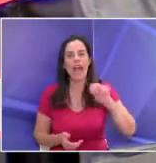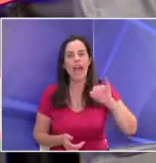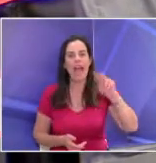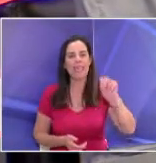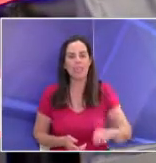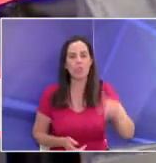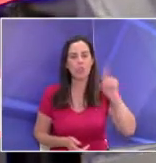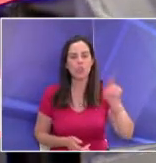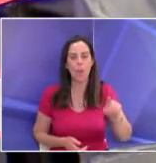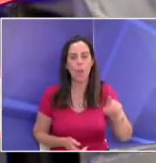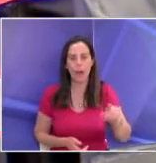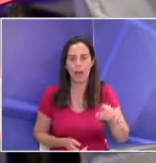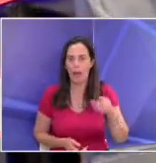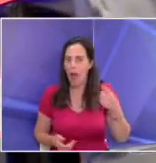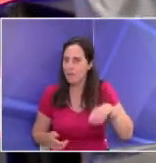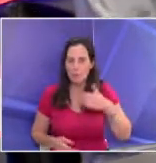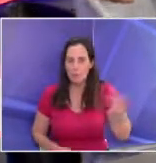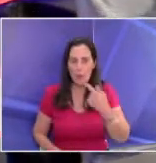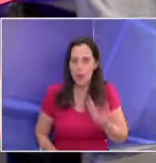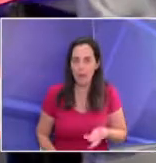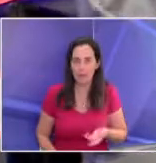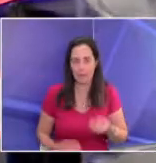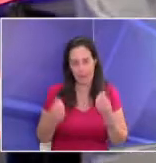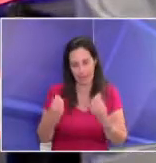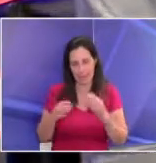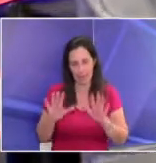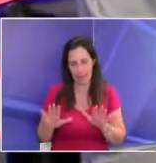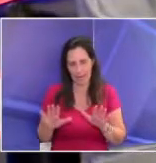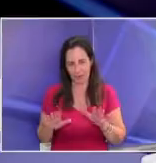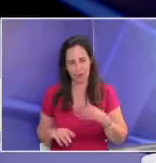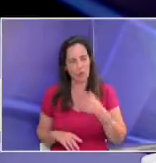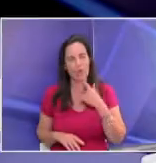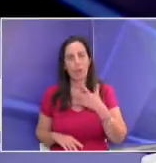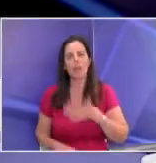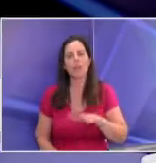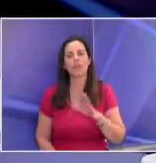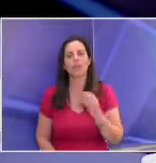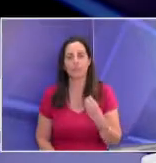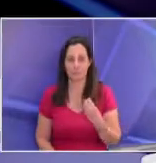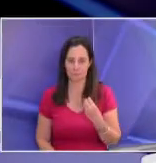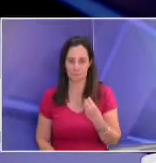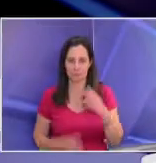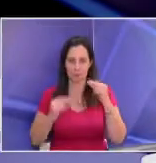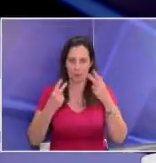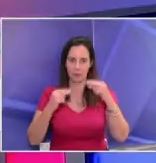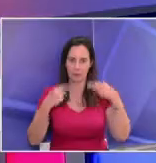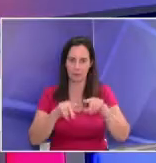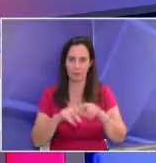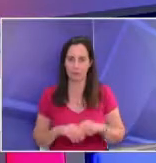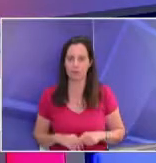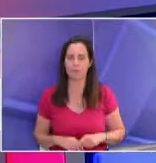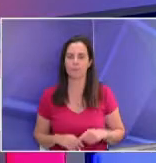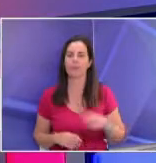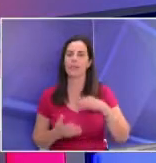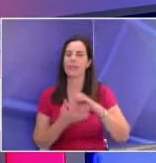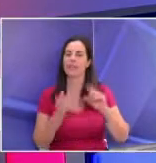להטריס נגדנו בחיקר העיר. אף אחד מהשמאל אפילו לא. רגע, אבל אני רוצה, אני לא רוצה לדבר על אחרים. אני רוצה לדבר, רגע. מה זה עיתון שלי? אבל אני כתבתי את זה